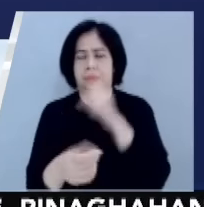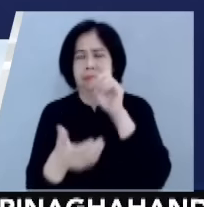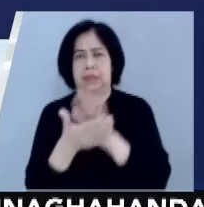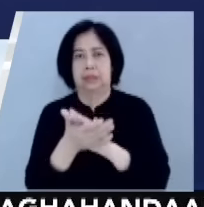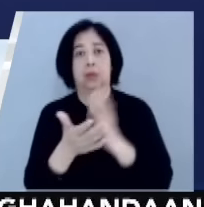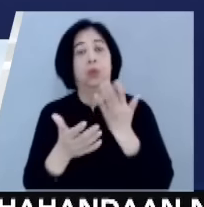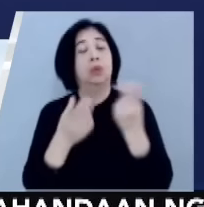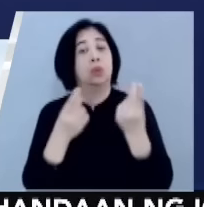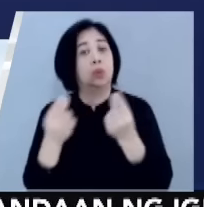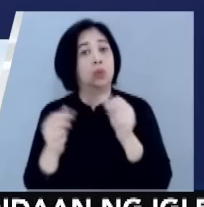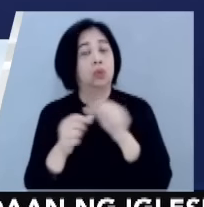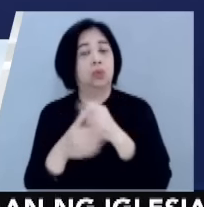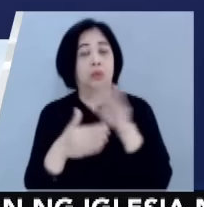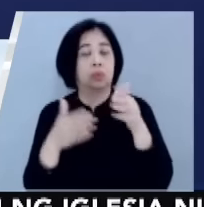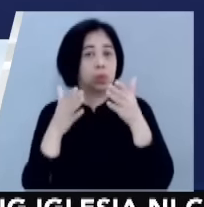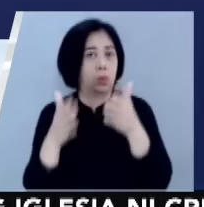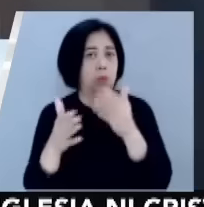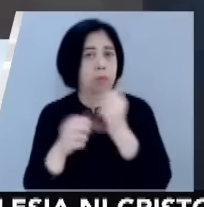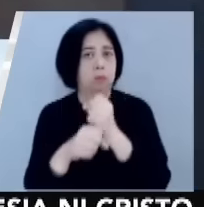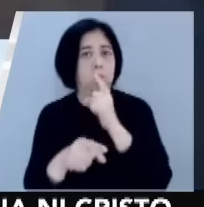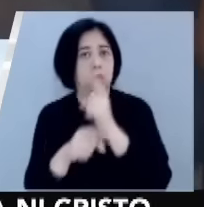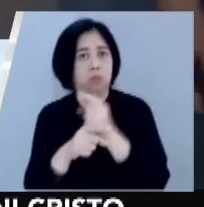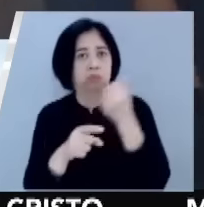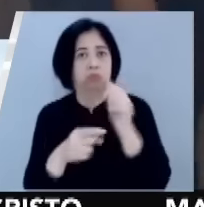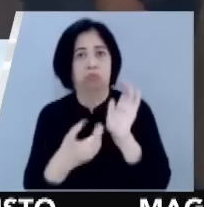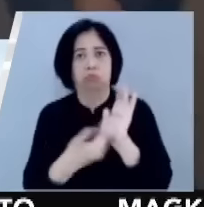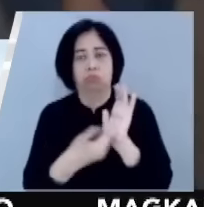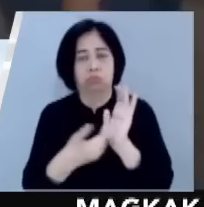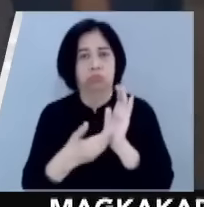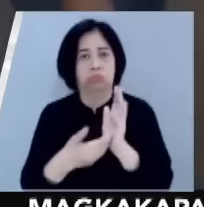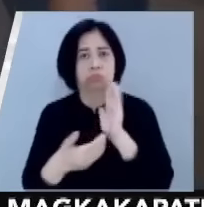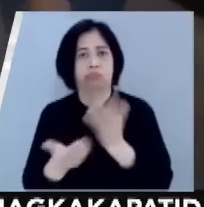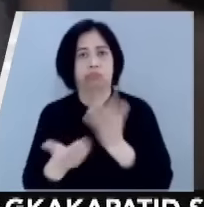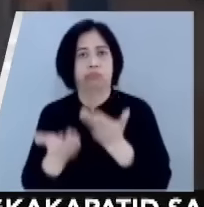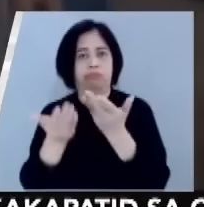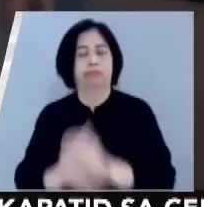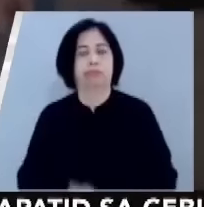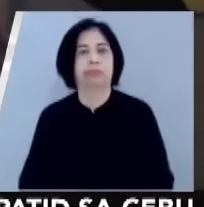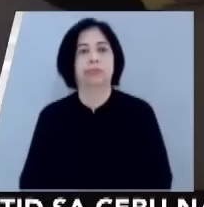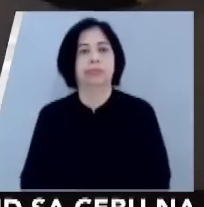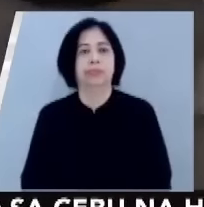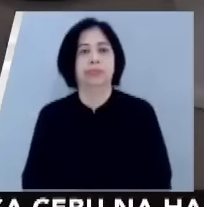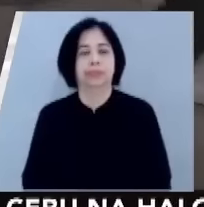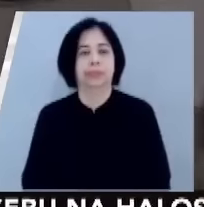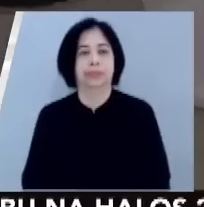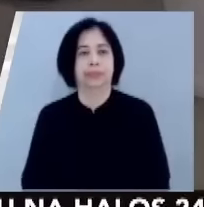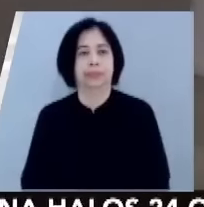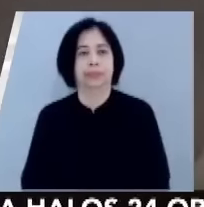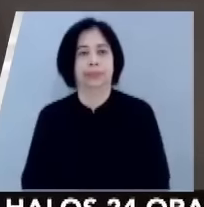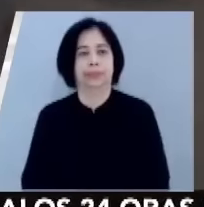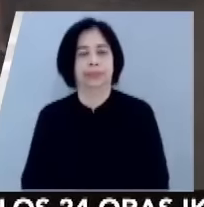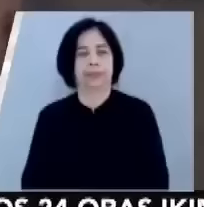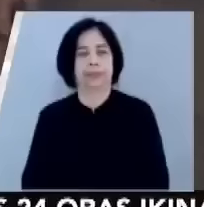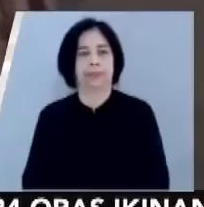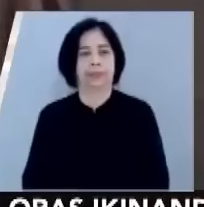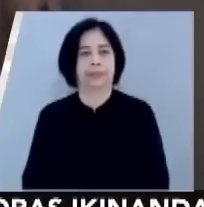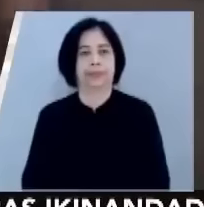ng pamamaraan para tiyakin na anumang ebidensya. Para sa GMA Integrated News, Tina Panganiban Perez,